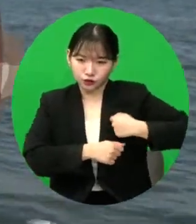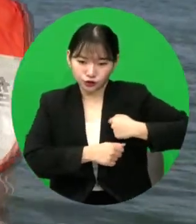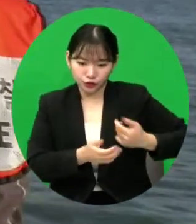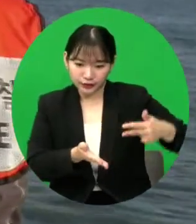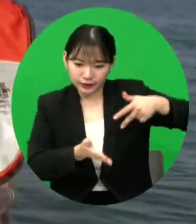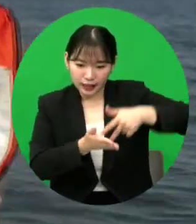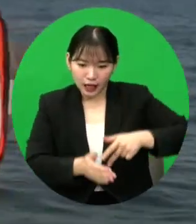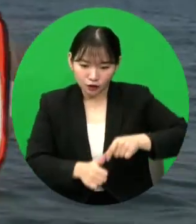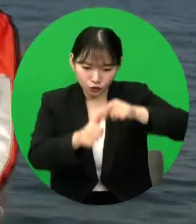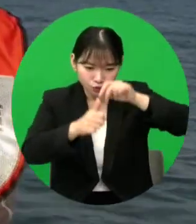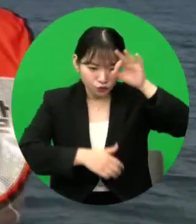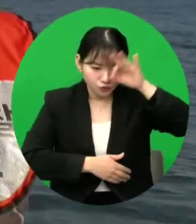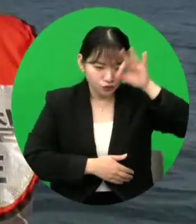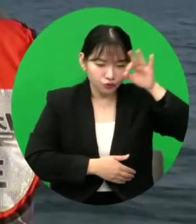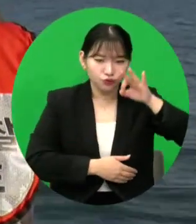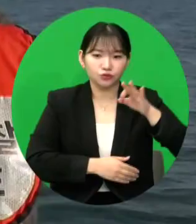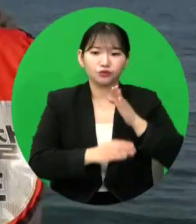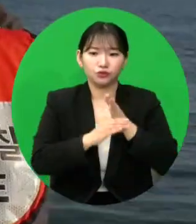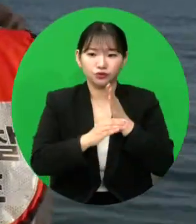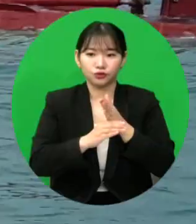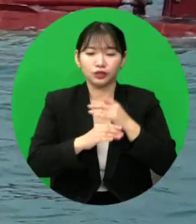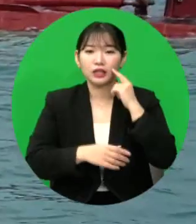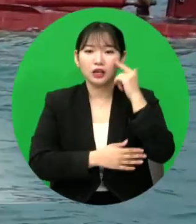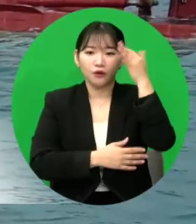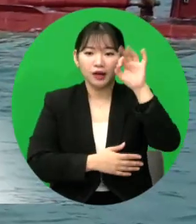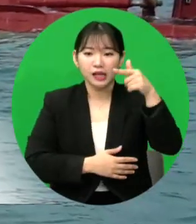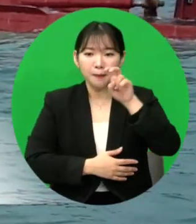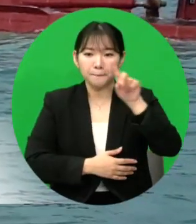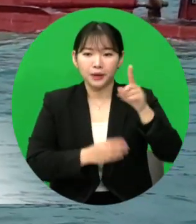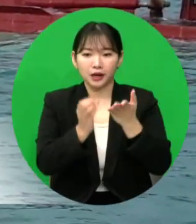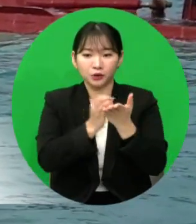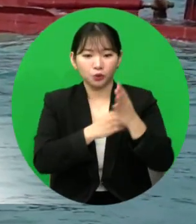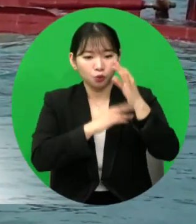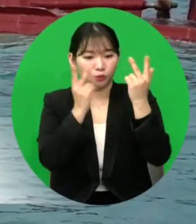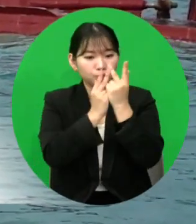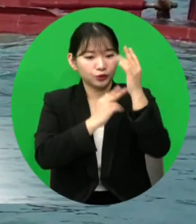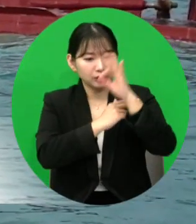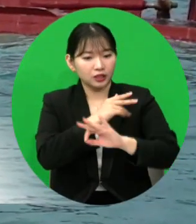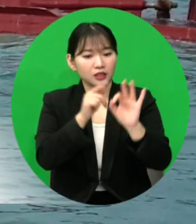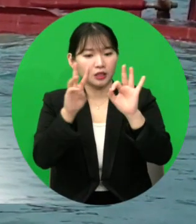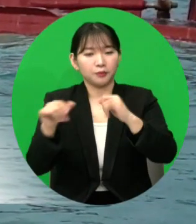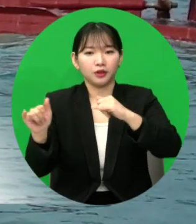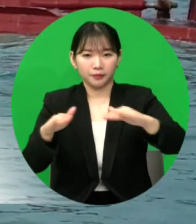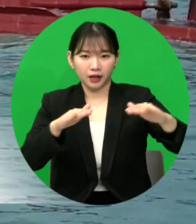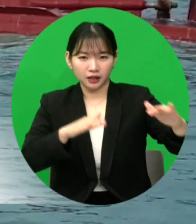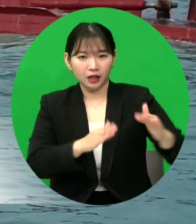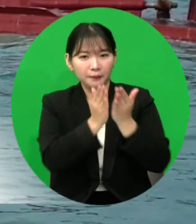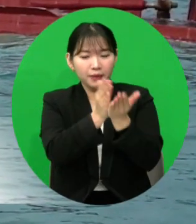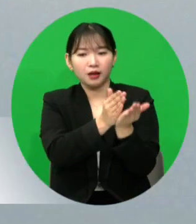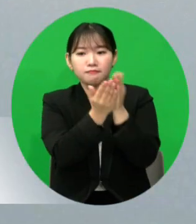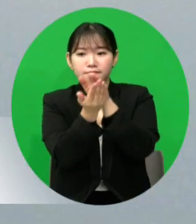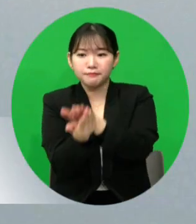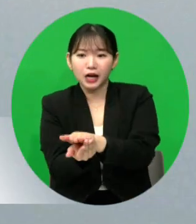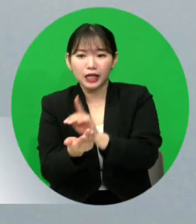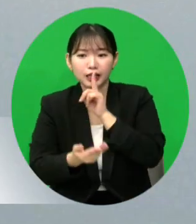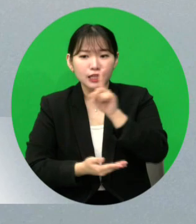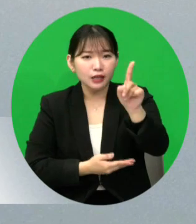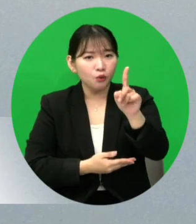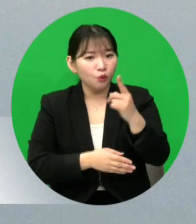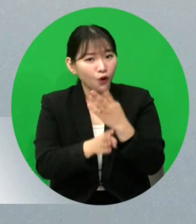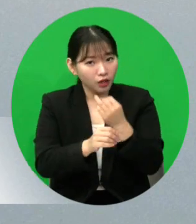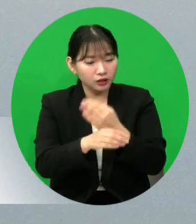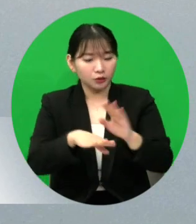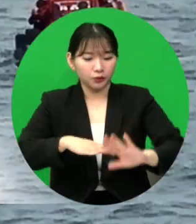작업과 함께 수색을 벌이고 있습니다. 영광군 안마도 북서쪽 10km 해상에서 어선이 전복됐다는 신고가 접수된